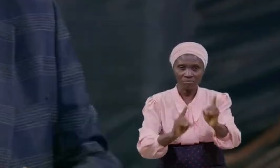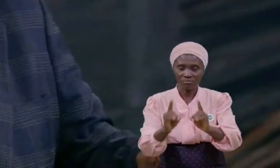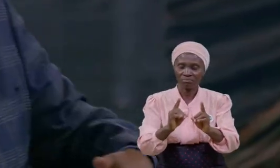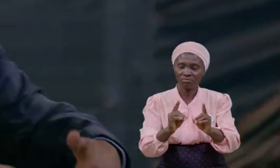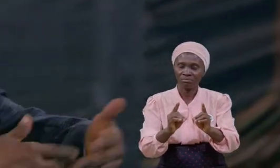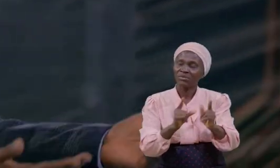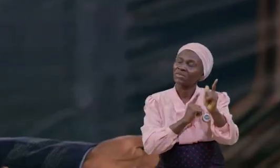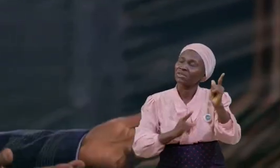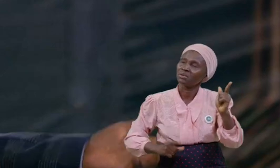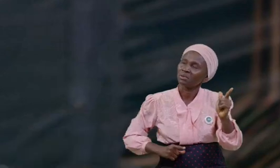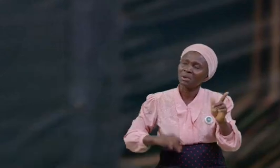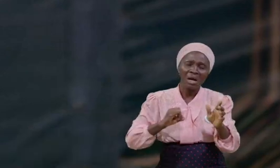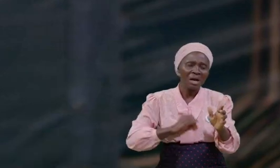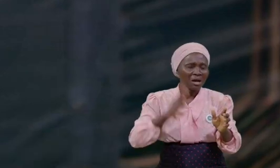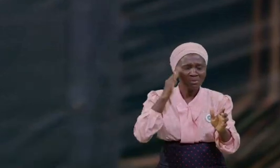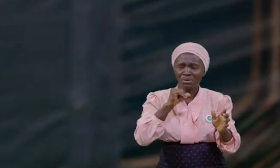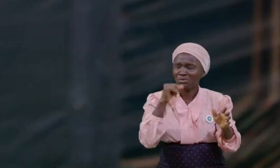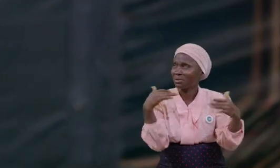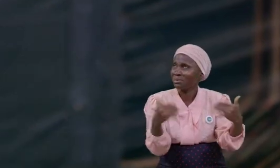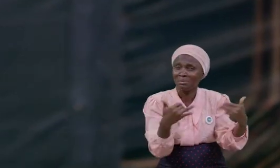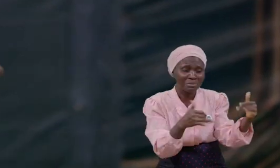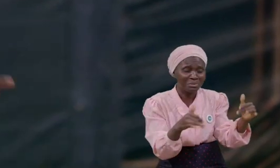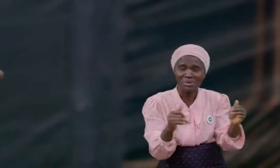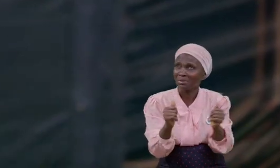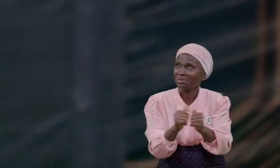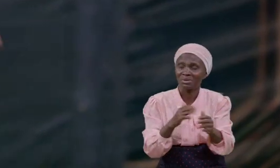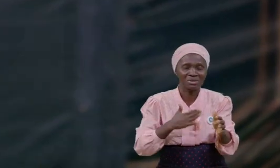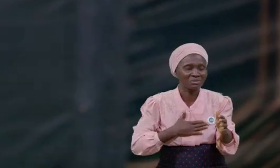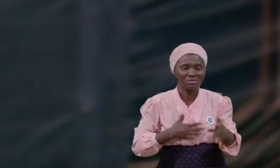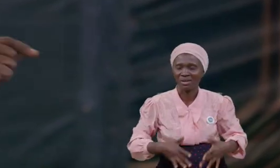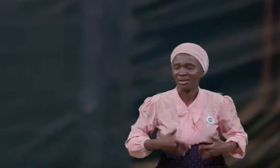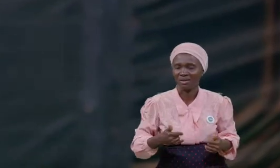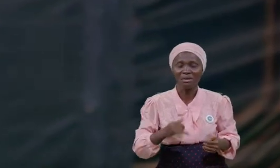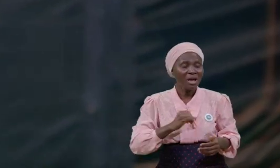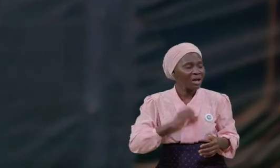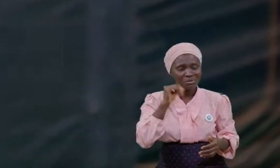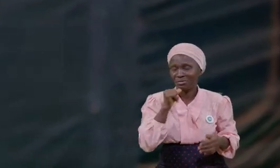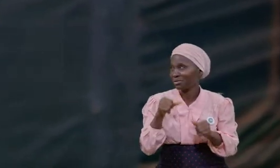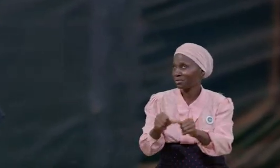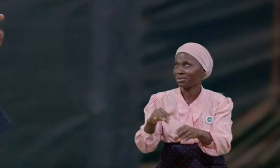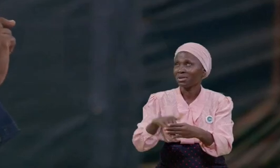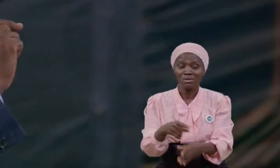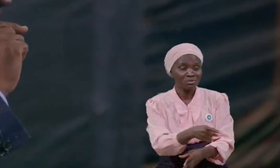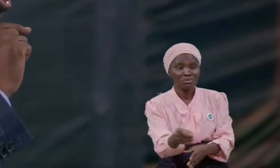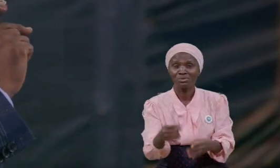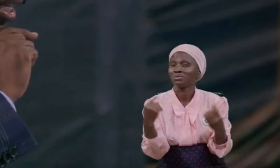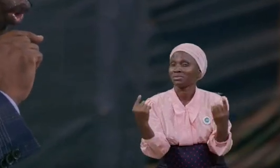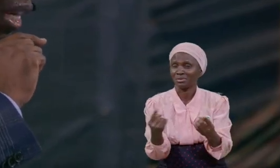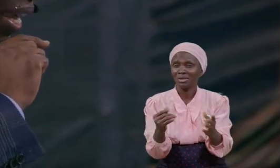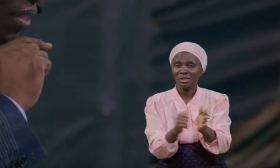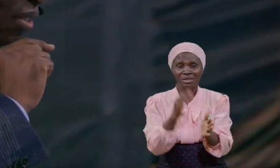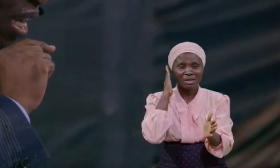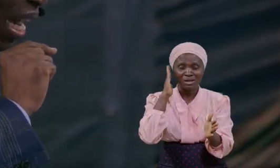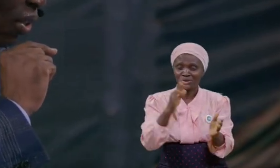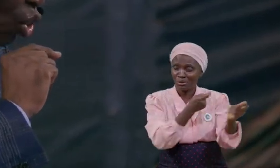vie. Je ne vais plus continuer dans ces péchés qui vont me maintenir lié. Comme